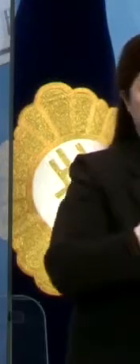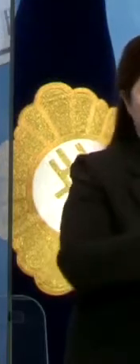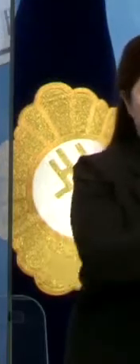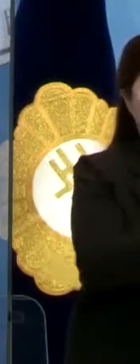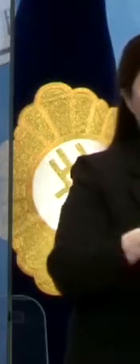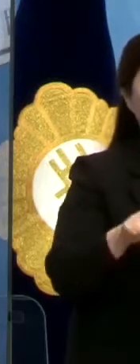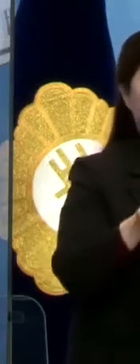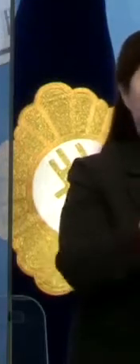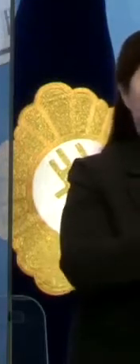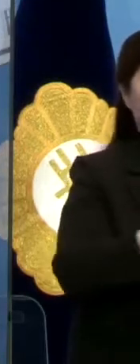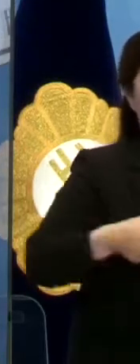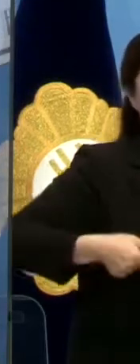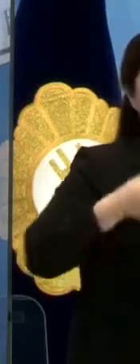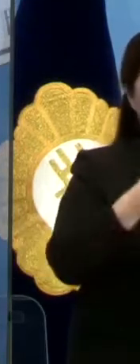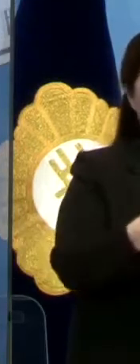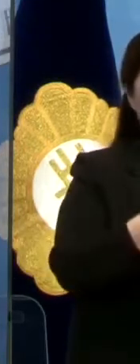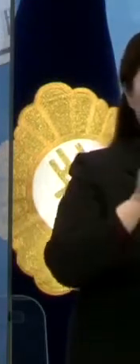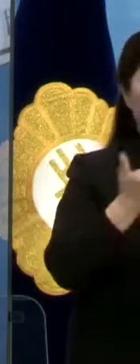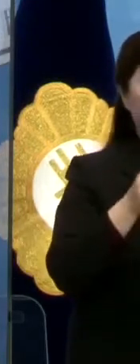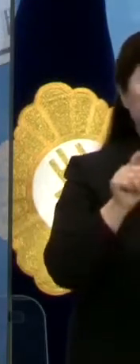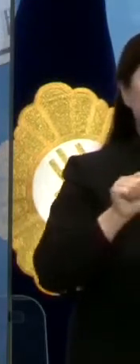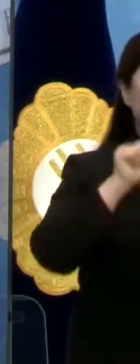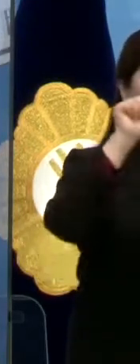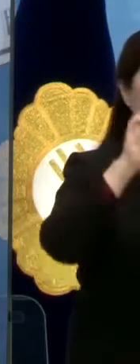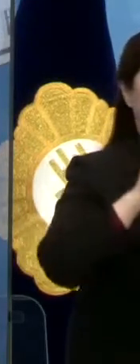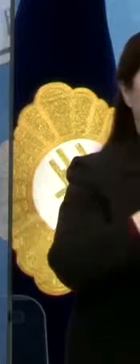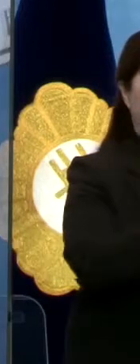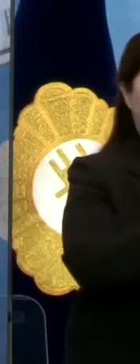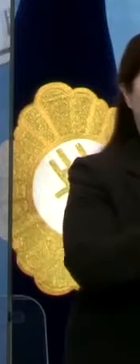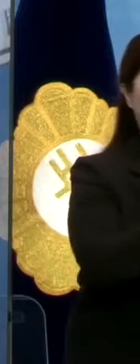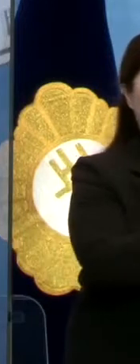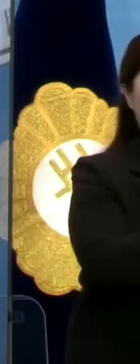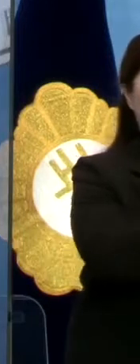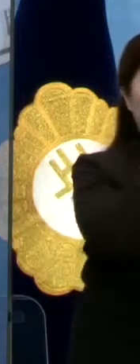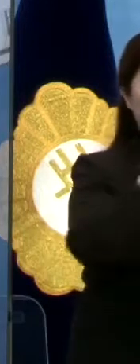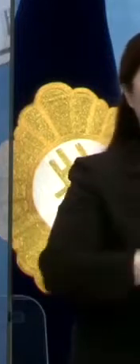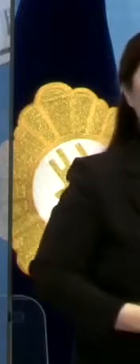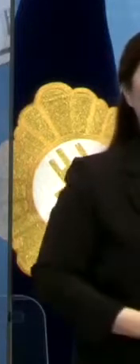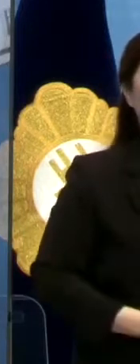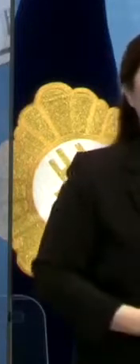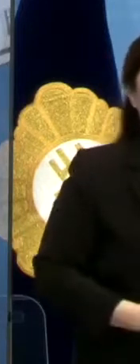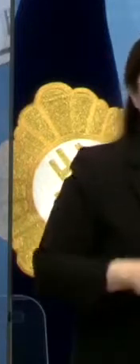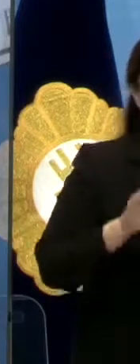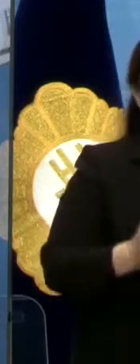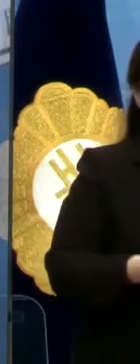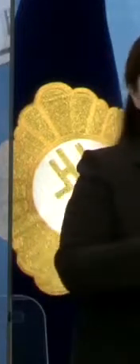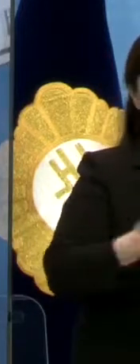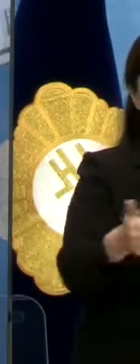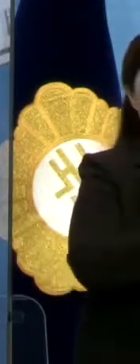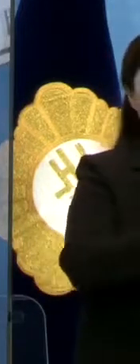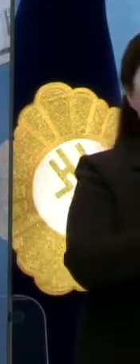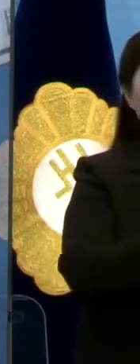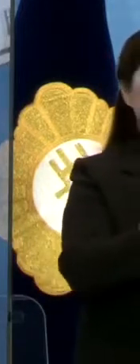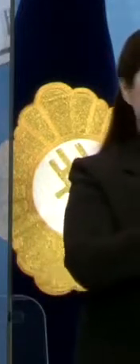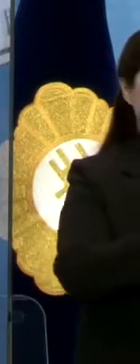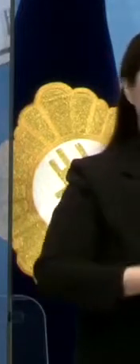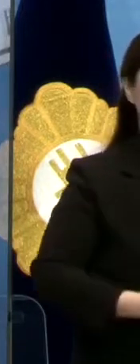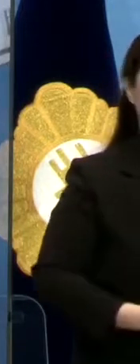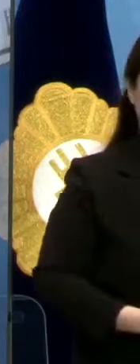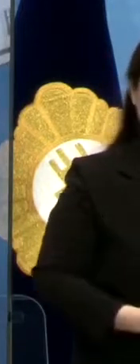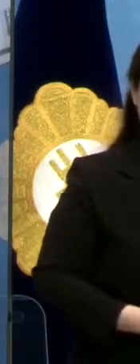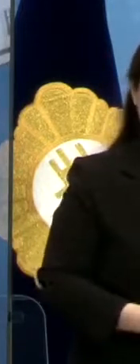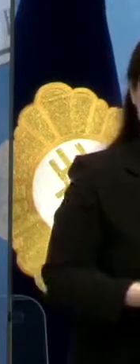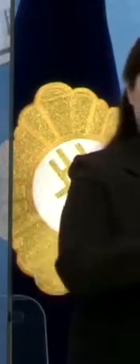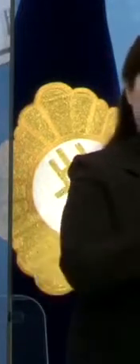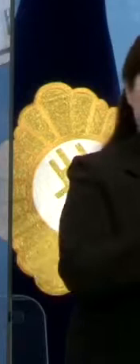추진을 결정하게 되었고 그 운동이 이어져 왔습니다. 저는 오늘 추천위원회를 대신하여 제출한 노벨평화상